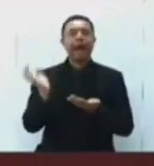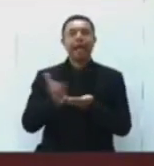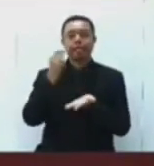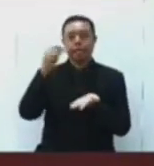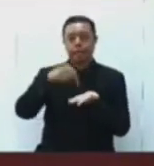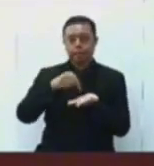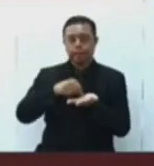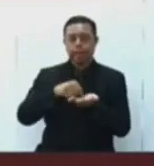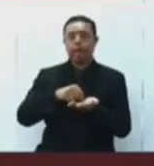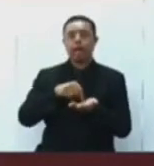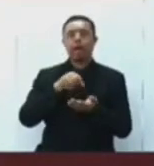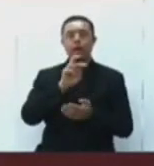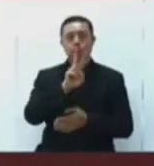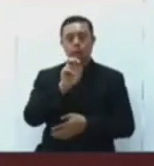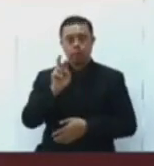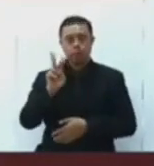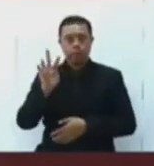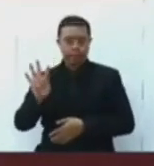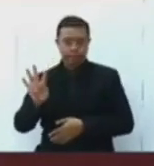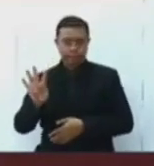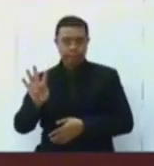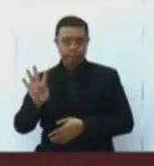Umum tahun 2024